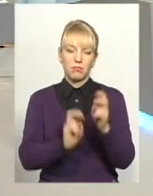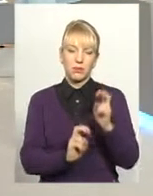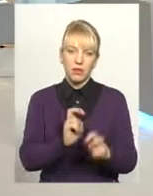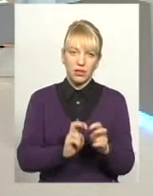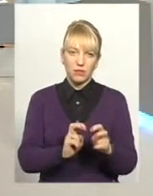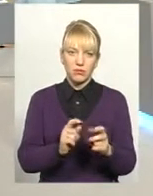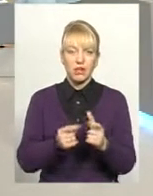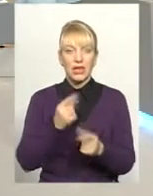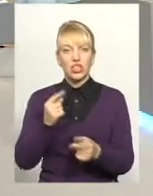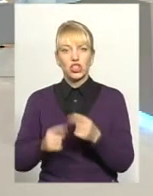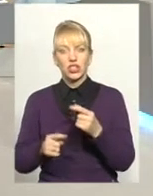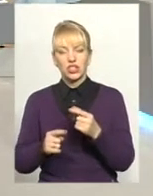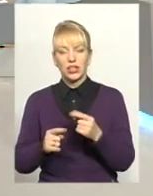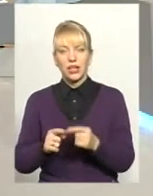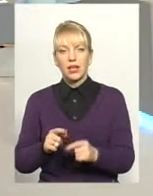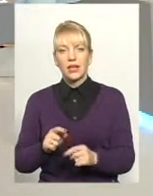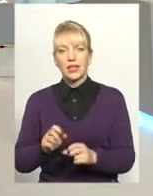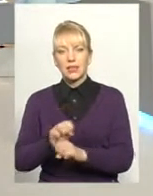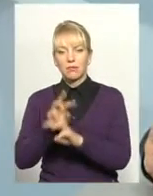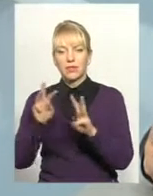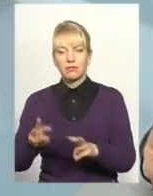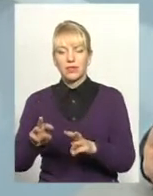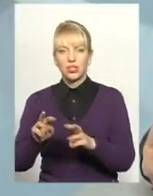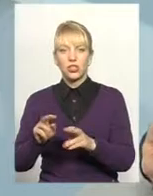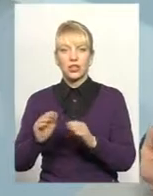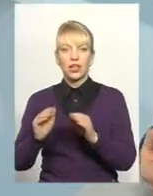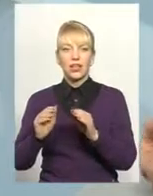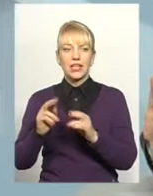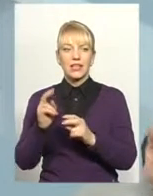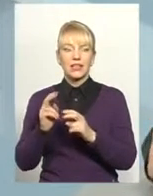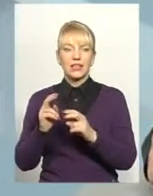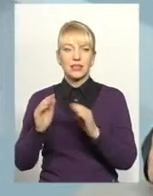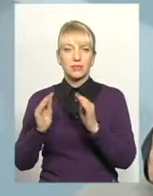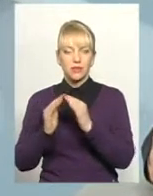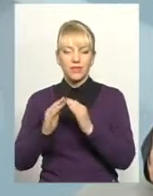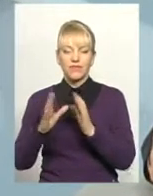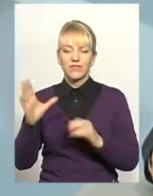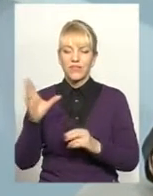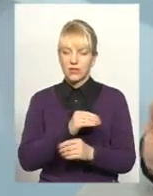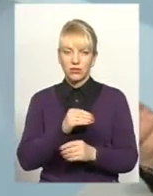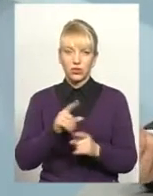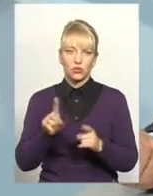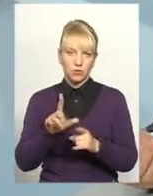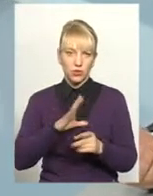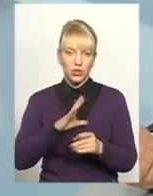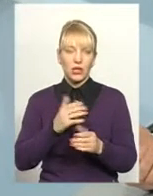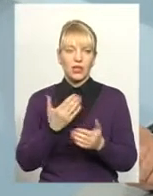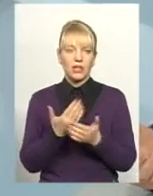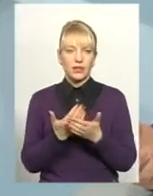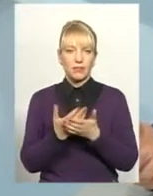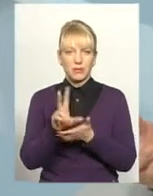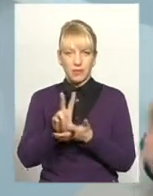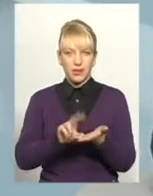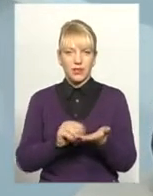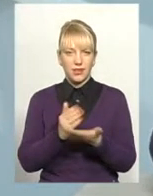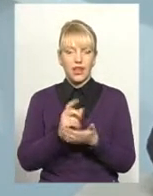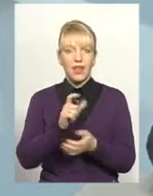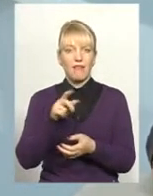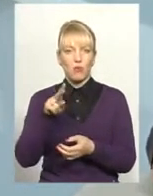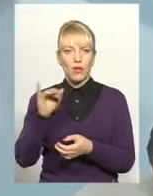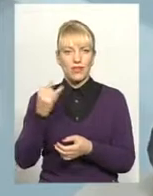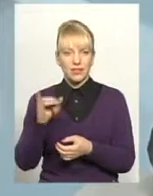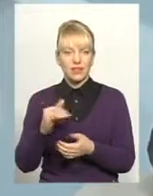пункту, значить, всіма видами ресурсів. Це, значить, і є приклади такі європейські.